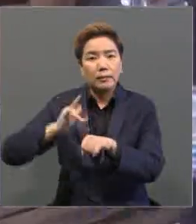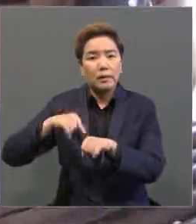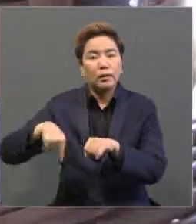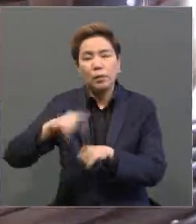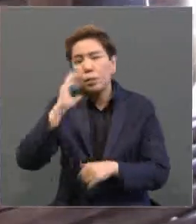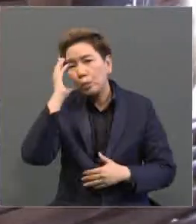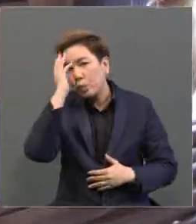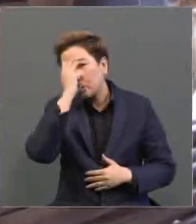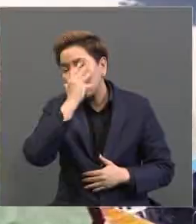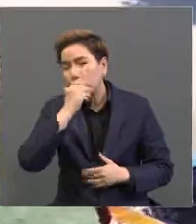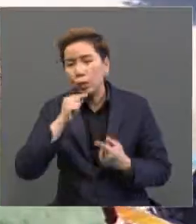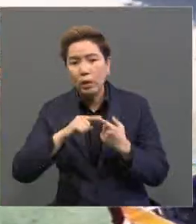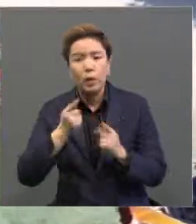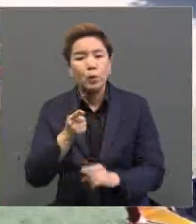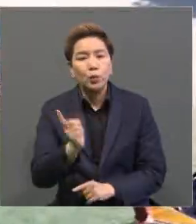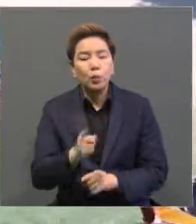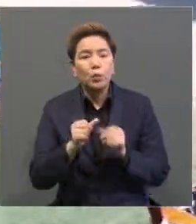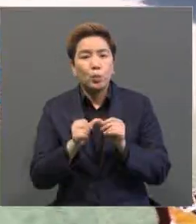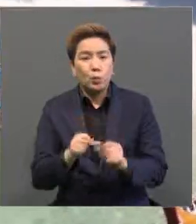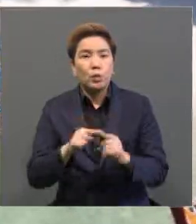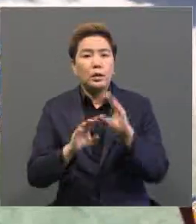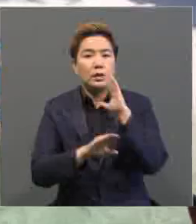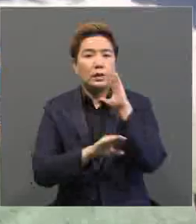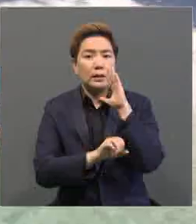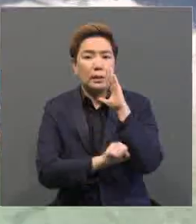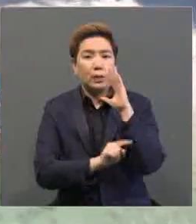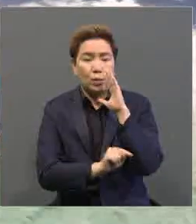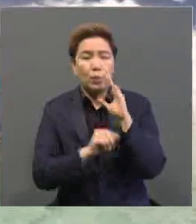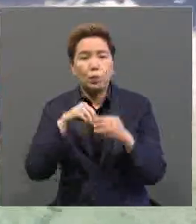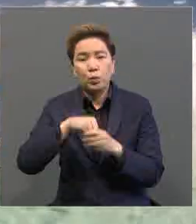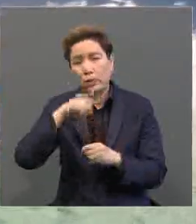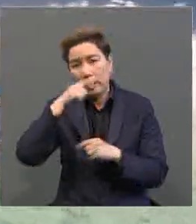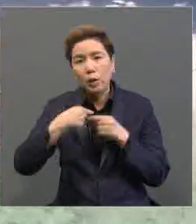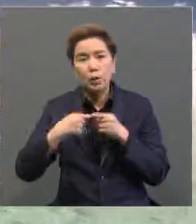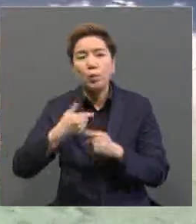ติที่สวยงามจะได้คงอยู่กับจังหวัดสตูลและประเทศไทยอย่าง